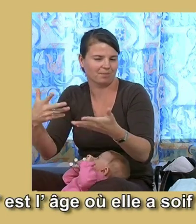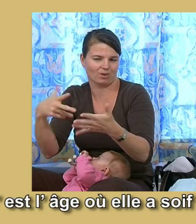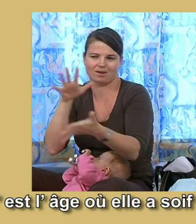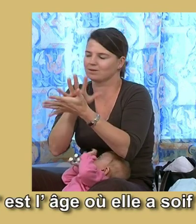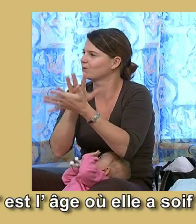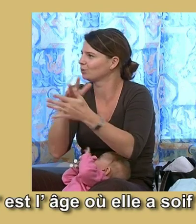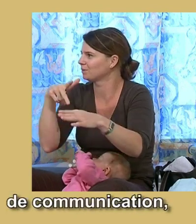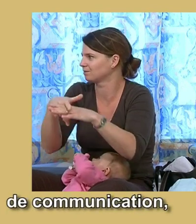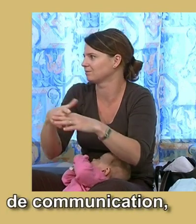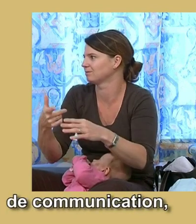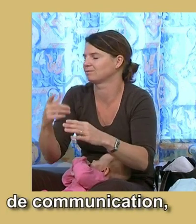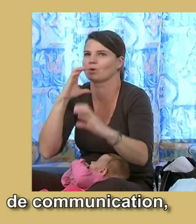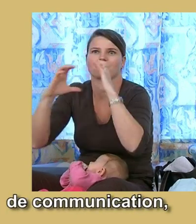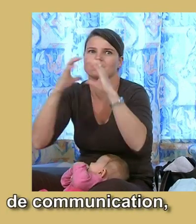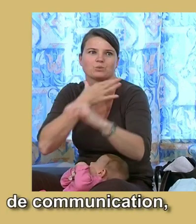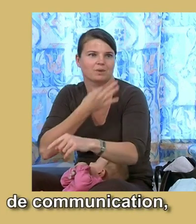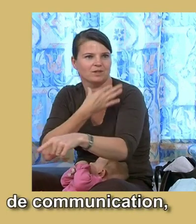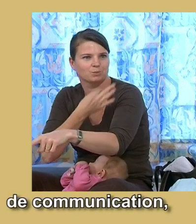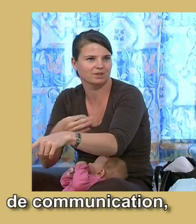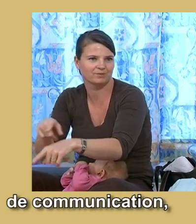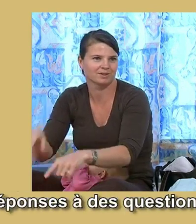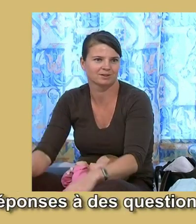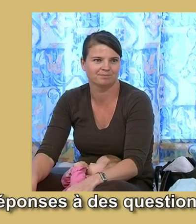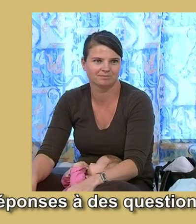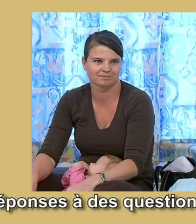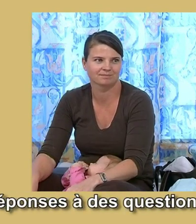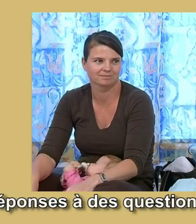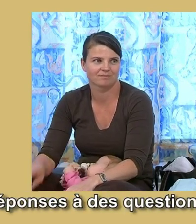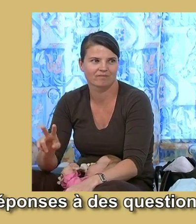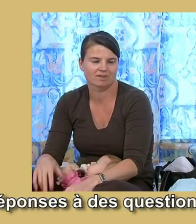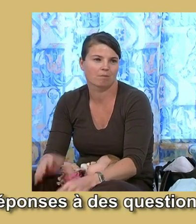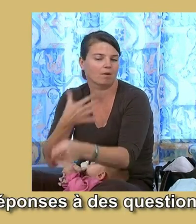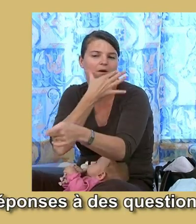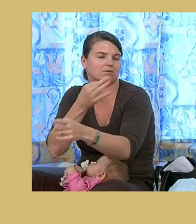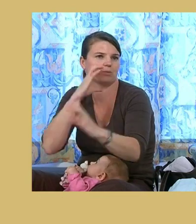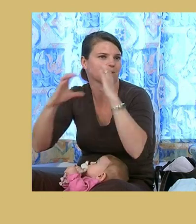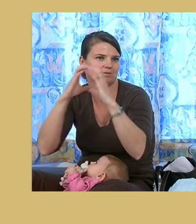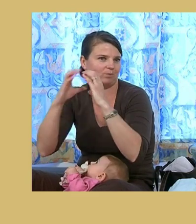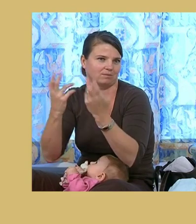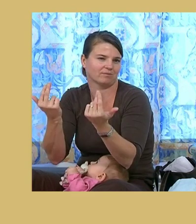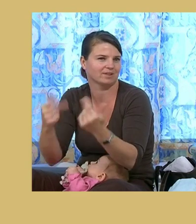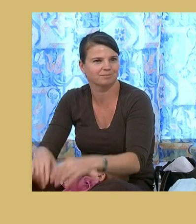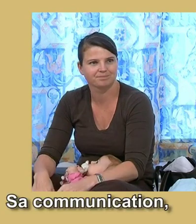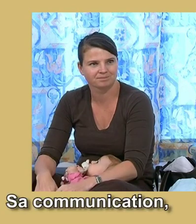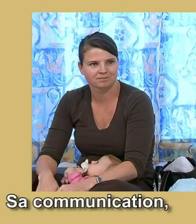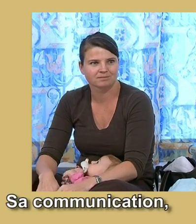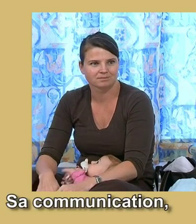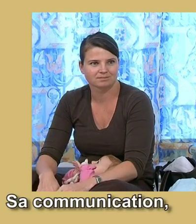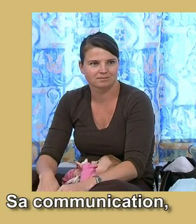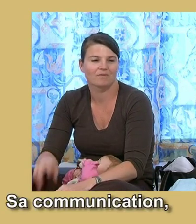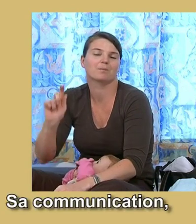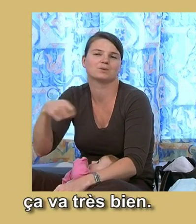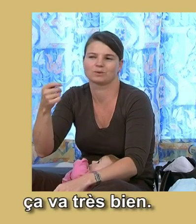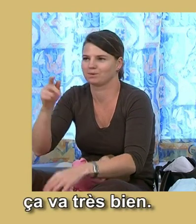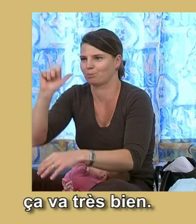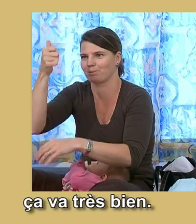raconte, elle commence maintenant, c'est l'âge où elle a vraiment une soif de communication et de réponse à des questions. Et sa communication,